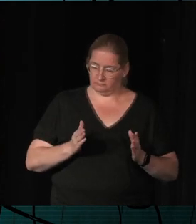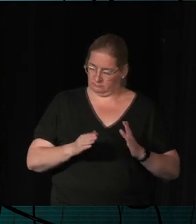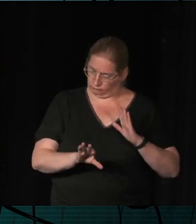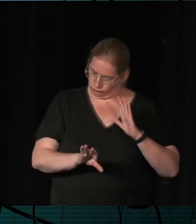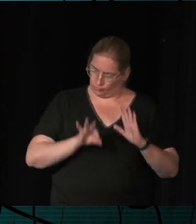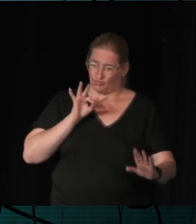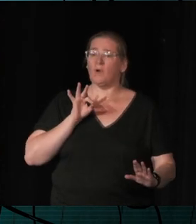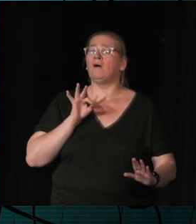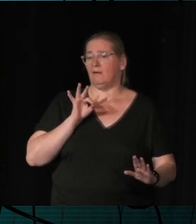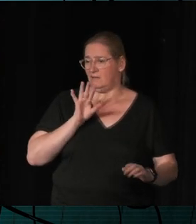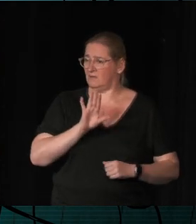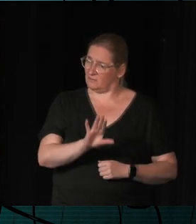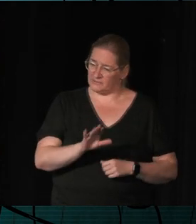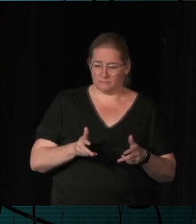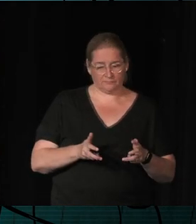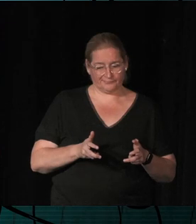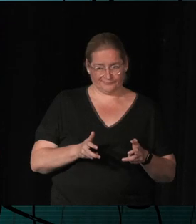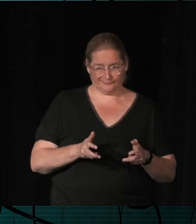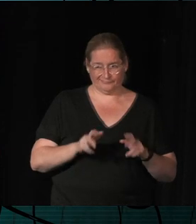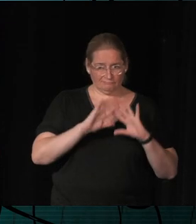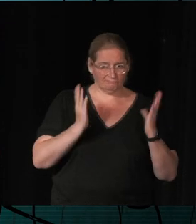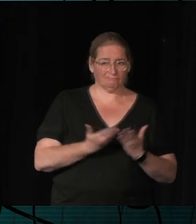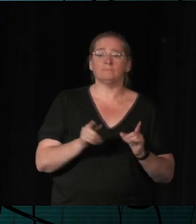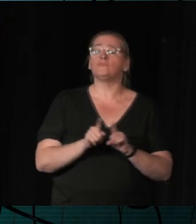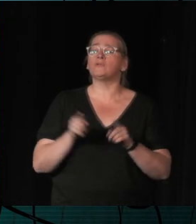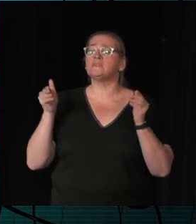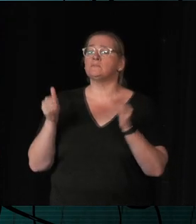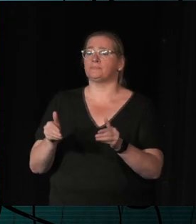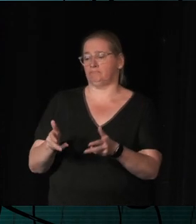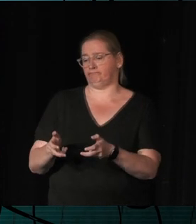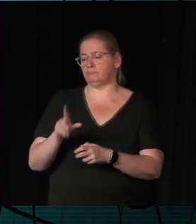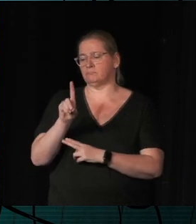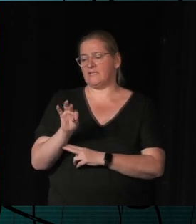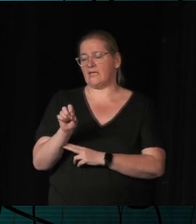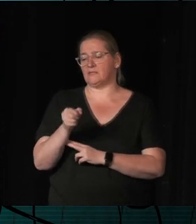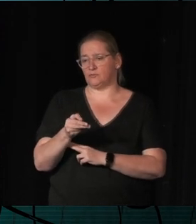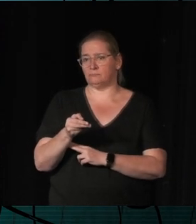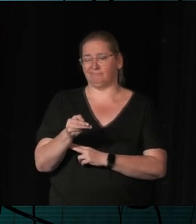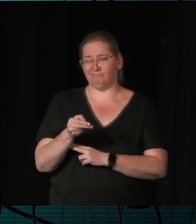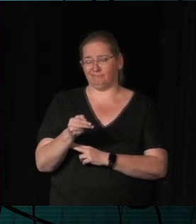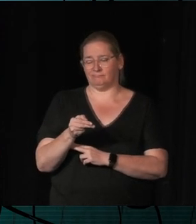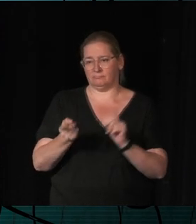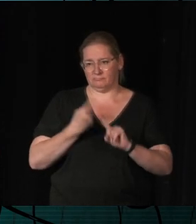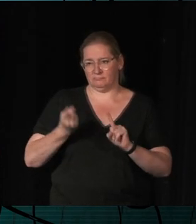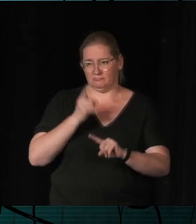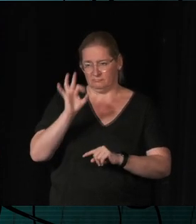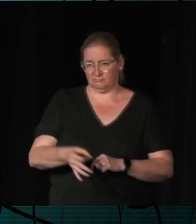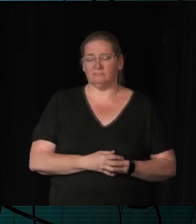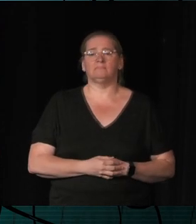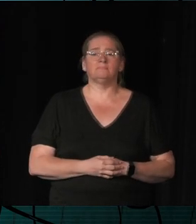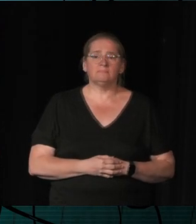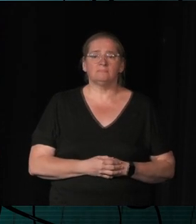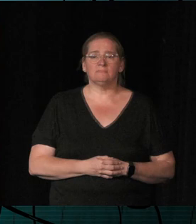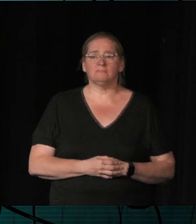dans le design en général et dans Décarnation en particulier, c'est un vrai sujet. Si tu veux, ça vient surtout